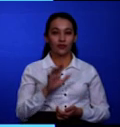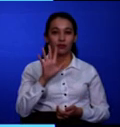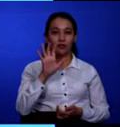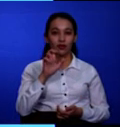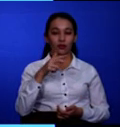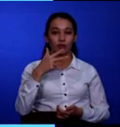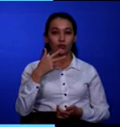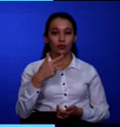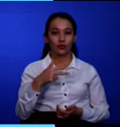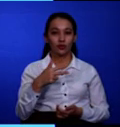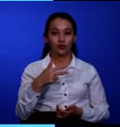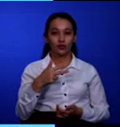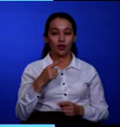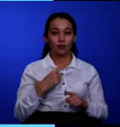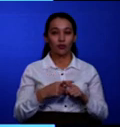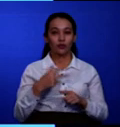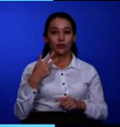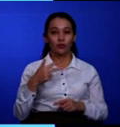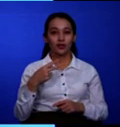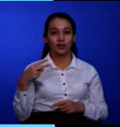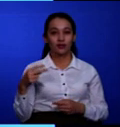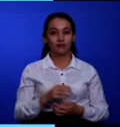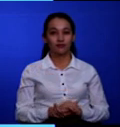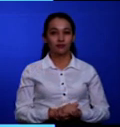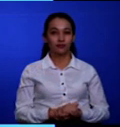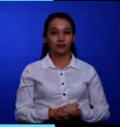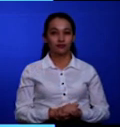530 bilan 30 ning yig'indisi